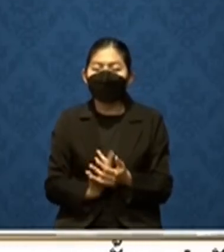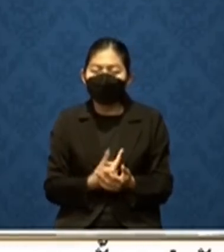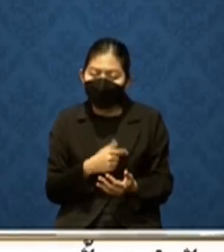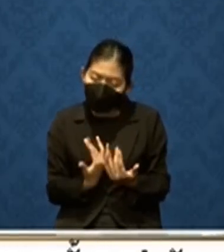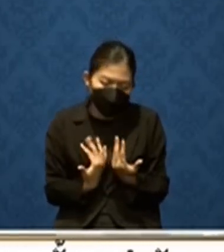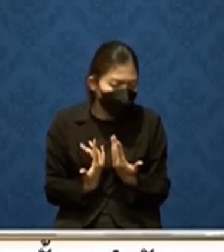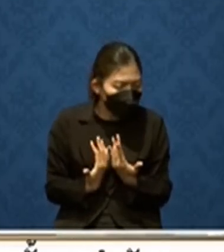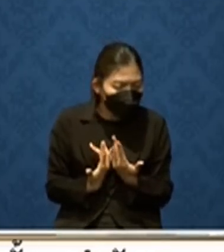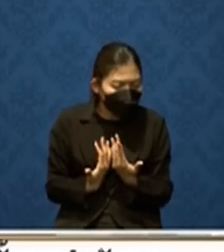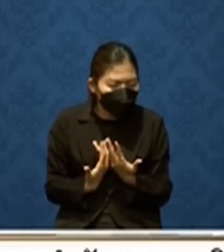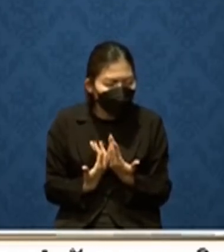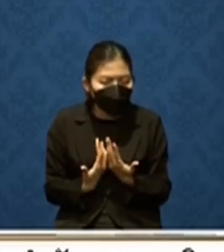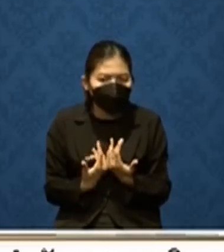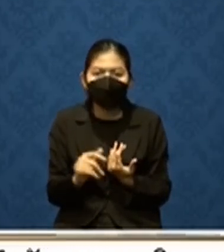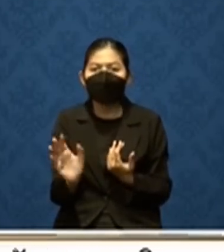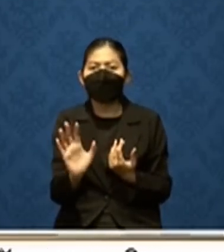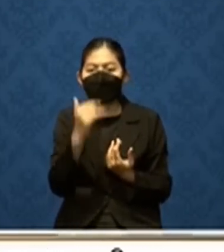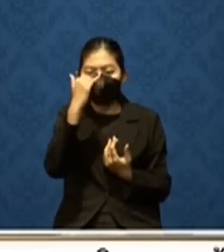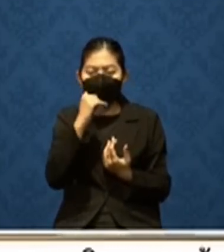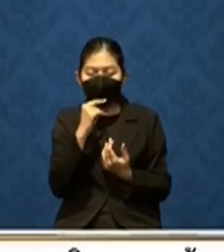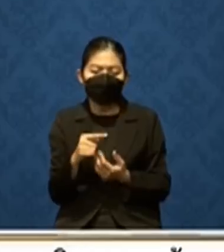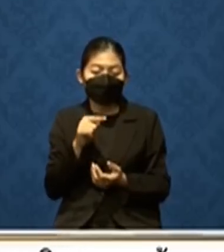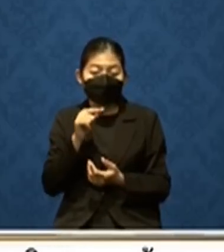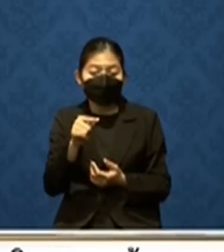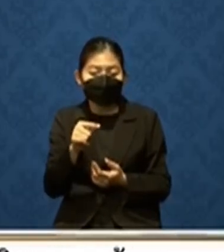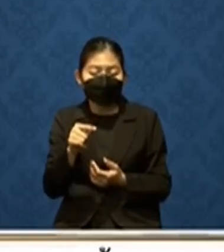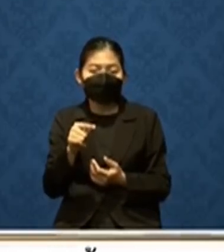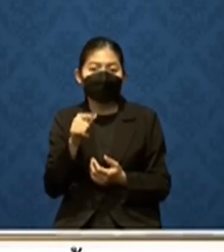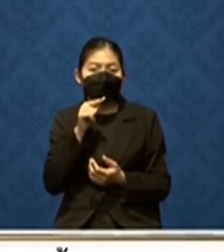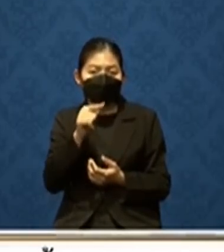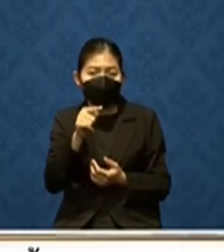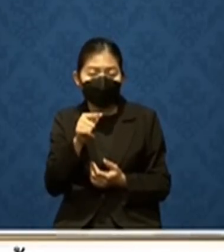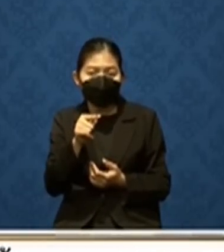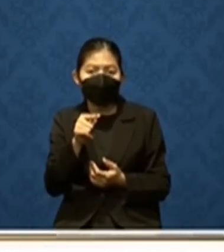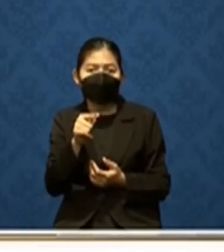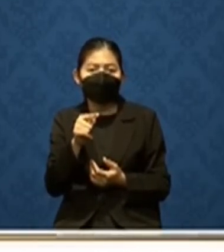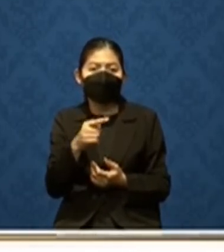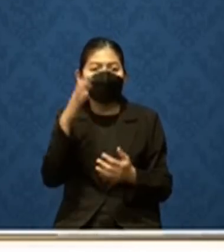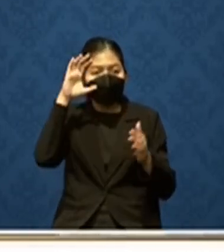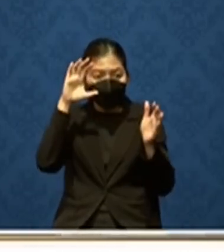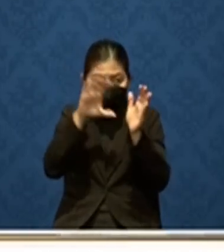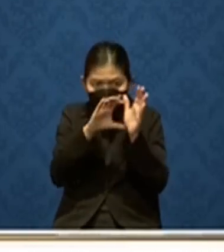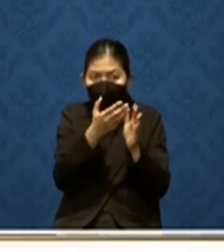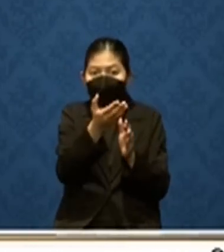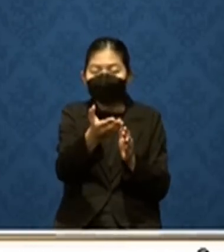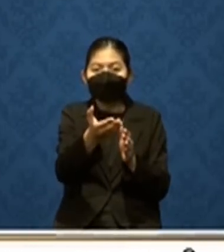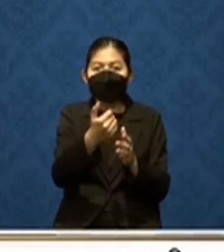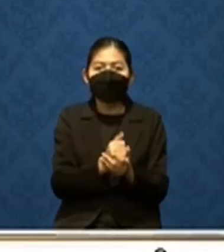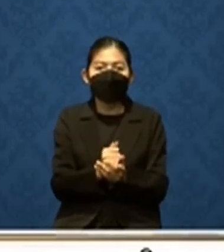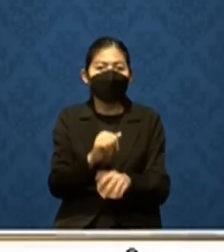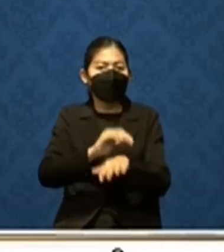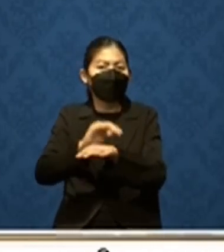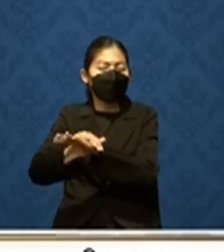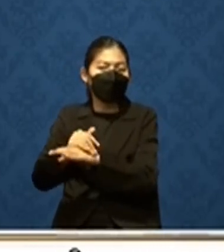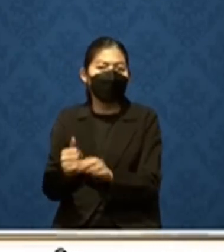ลองเพราะเขารู้ว่ามีการสร้างการมาจากทำเนียบรัฐบาลภาพนี้ก็ท่านเขาเรียกหัวหน้าพรรค